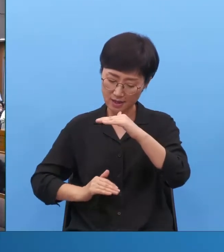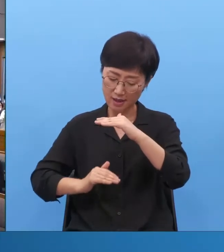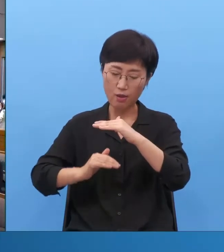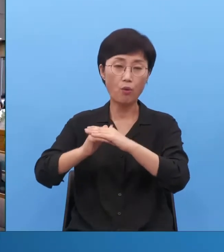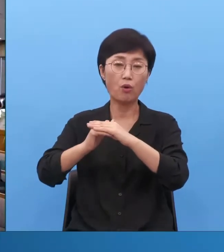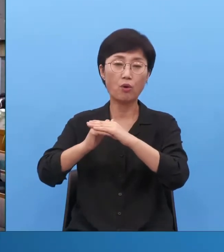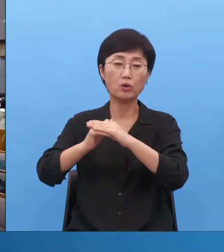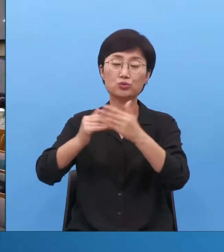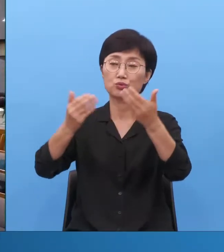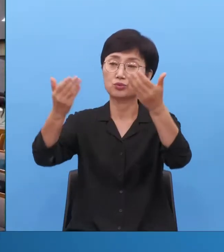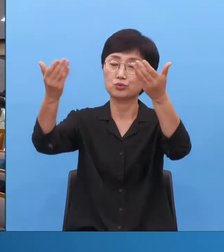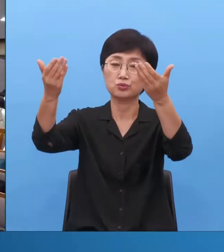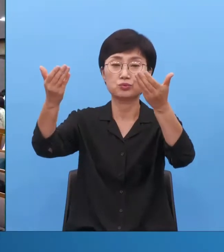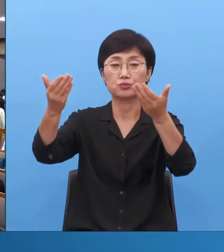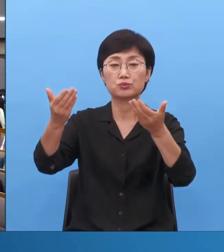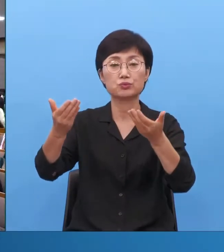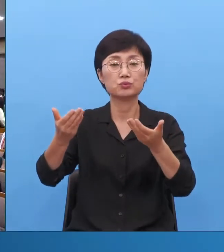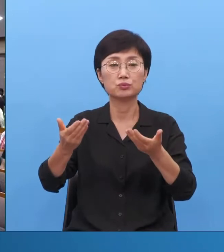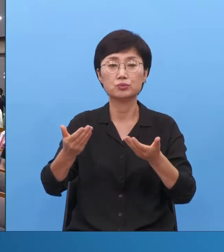갈급함을 다